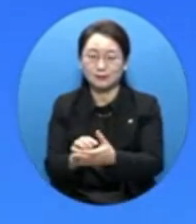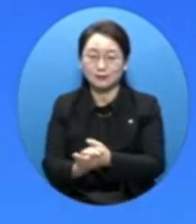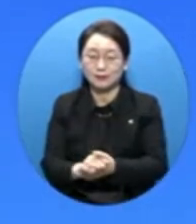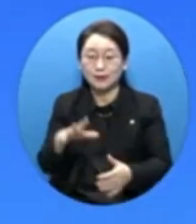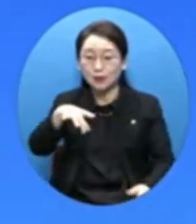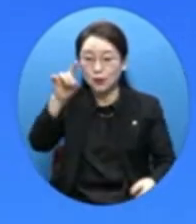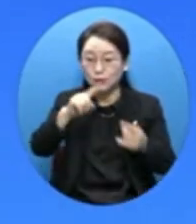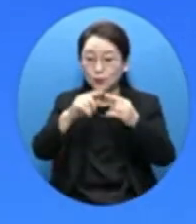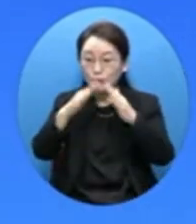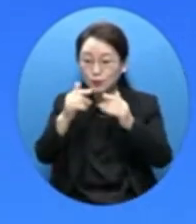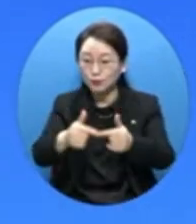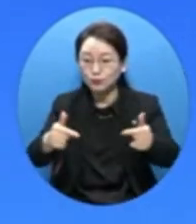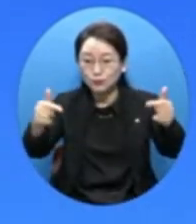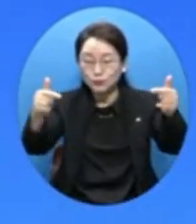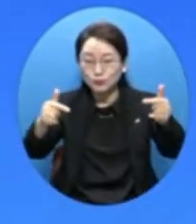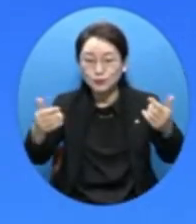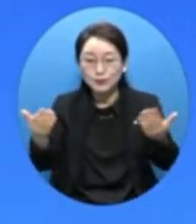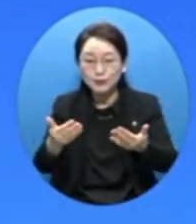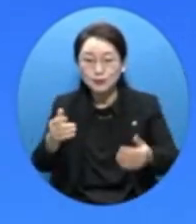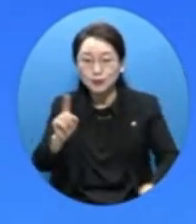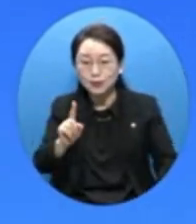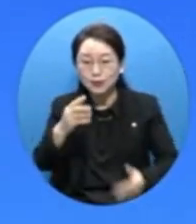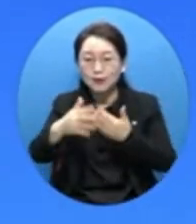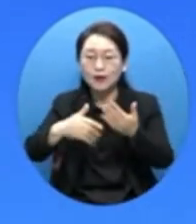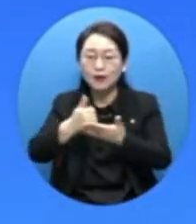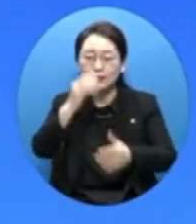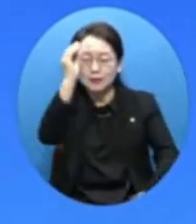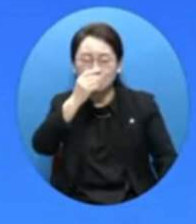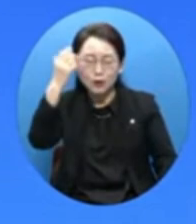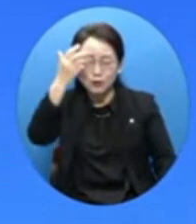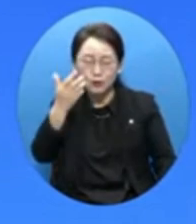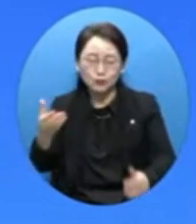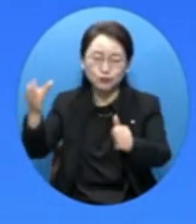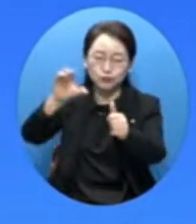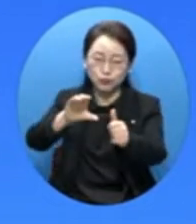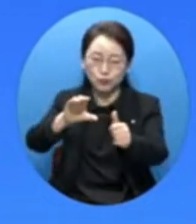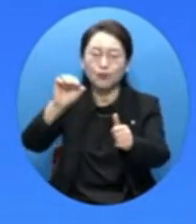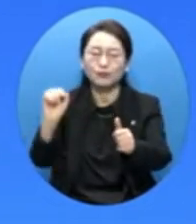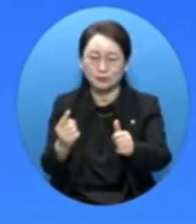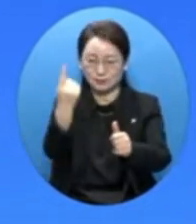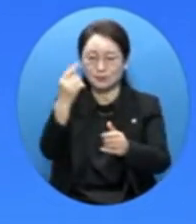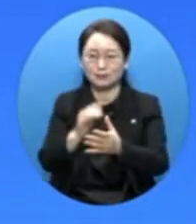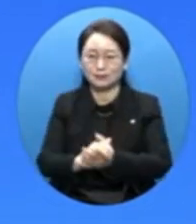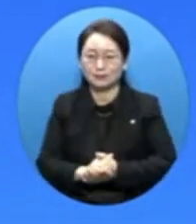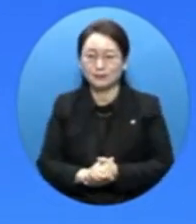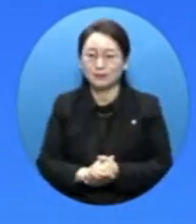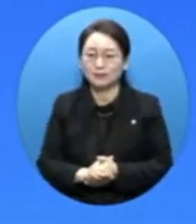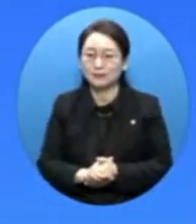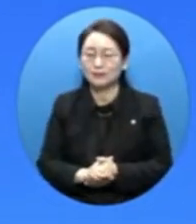초대교회 부흥 역사는 하나님께서 성령을 부어주심으로 일어난 역사입니다.